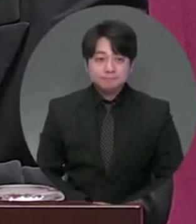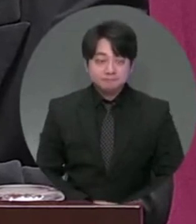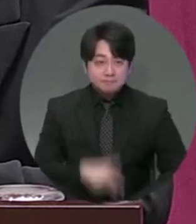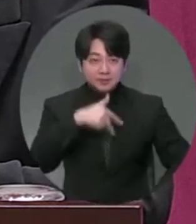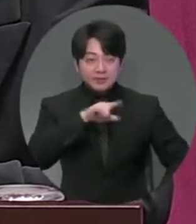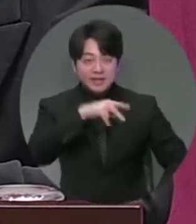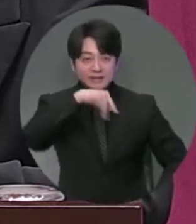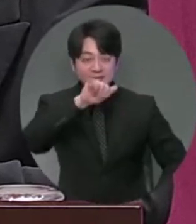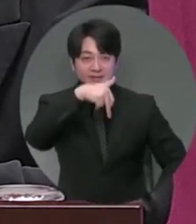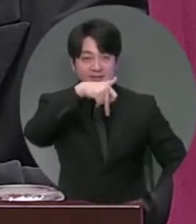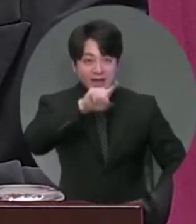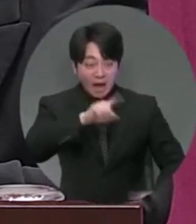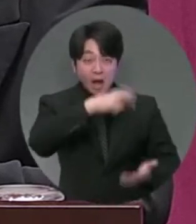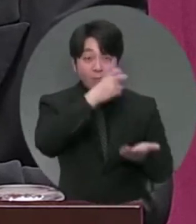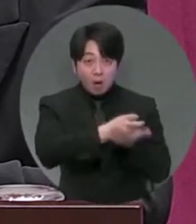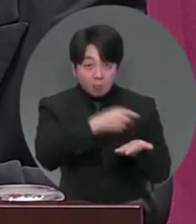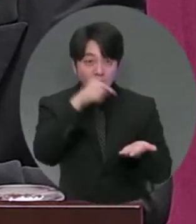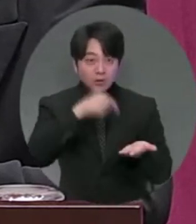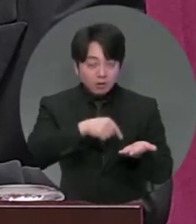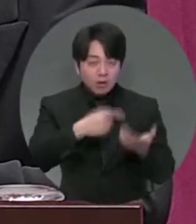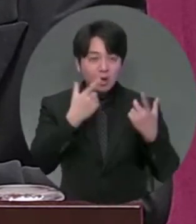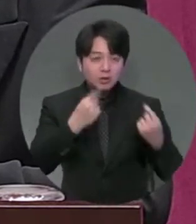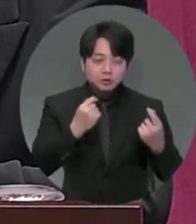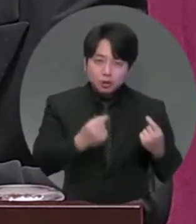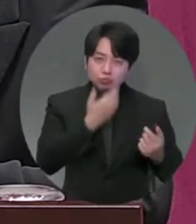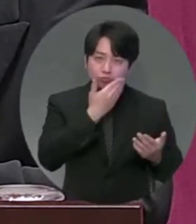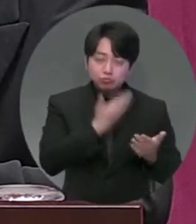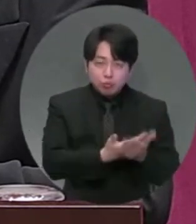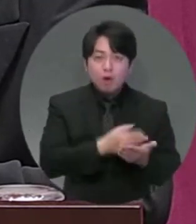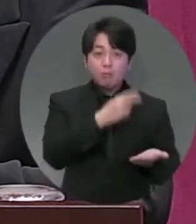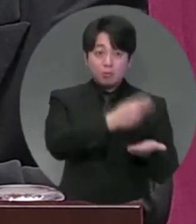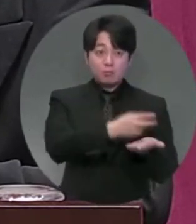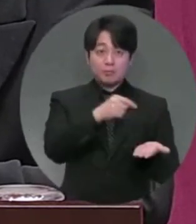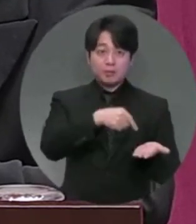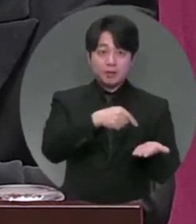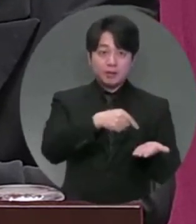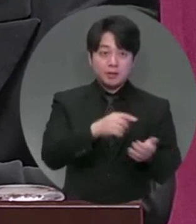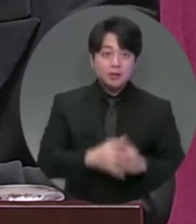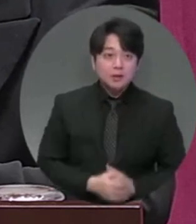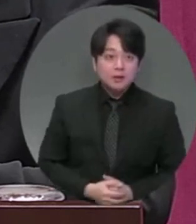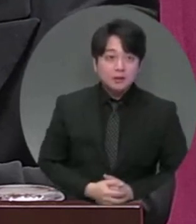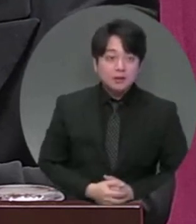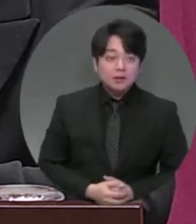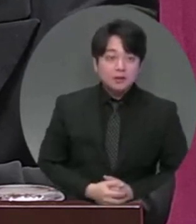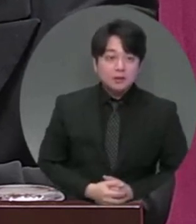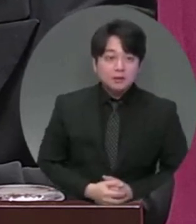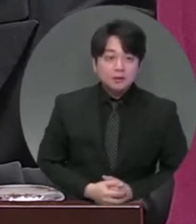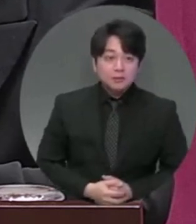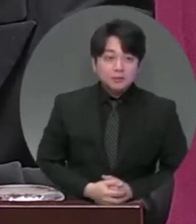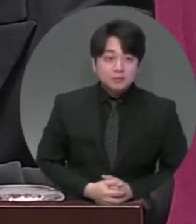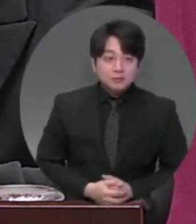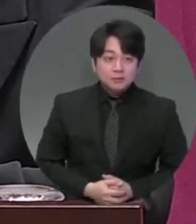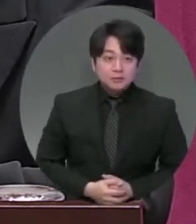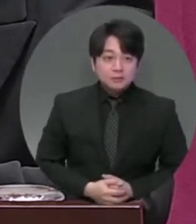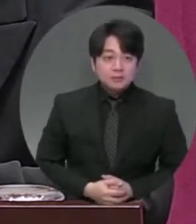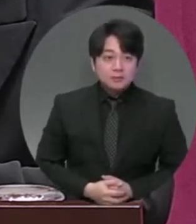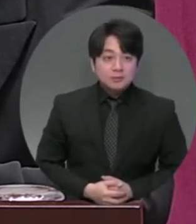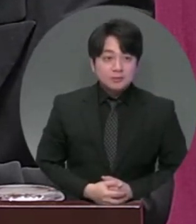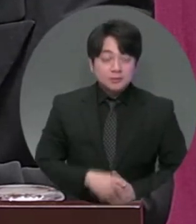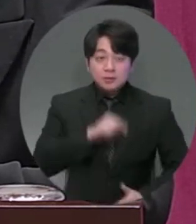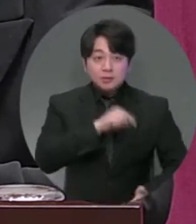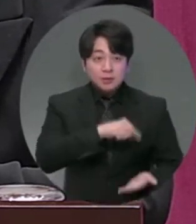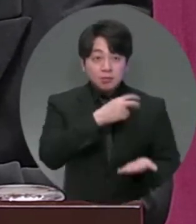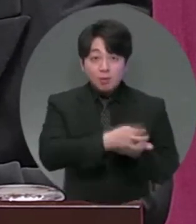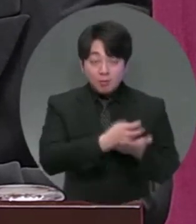경우는 사실상 파격적인 법입니다 사후 치료 제도 그렇고요 어떻게 보면 과격하다고 할 수 있는 사회적 동의가 필요한 부분입니다만 저는 그 부분에 대해서